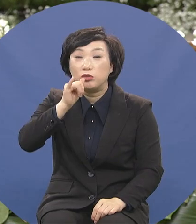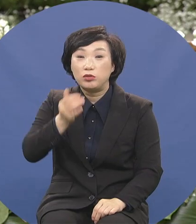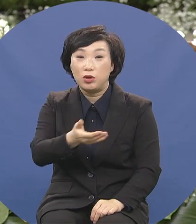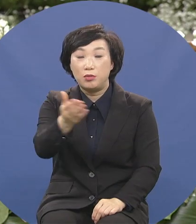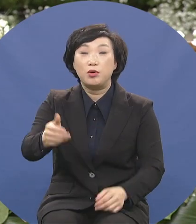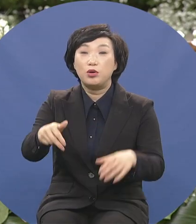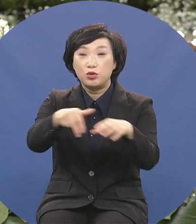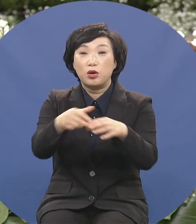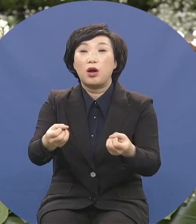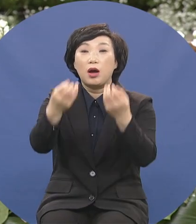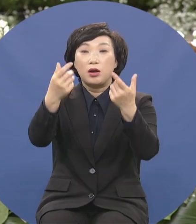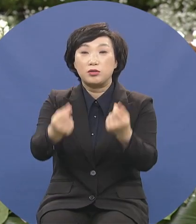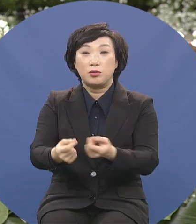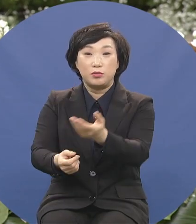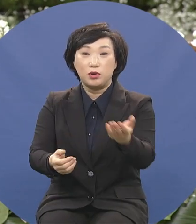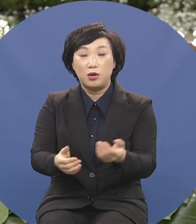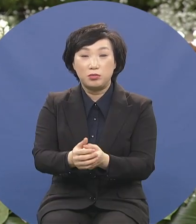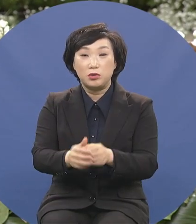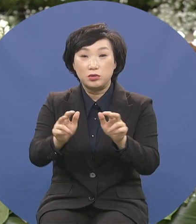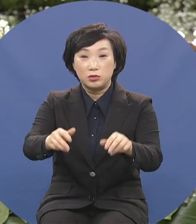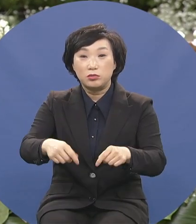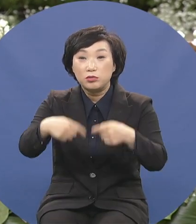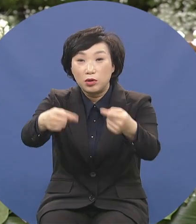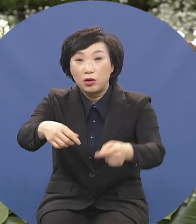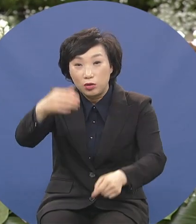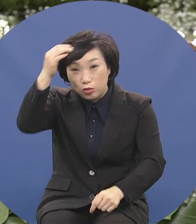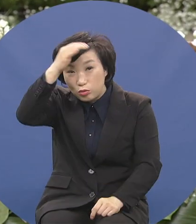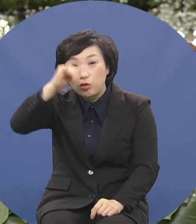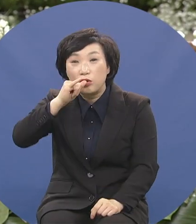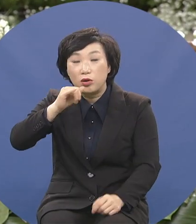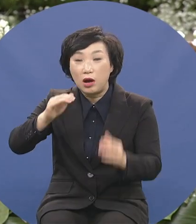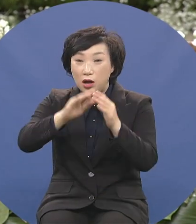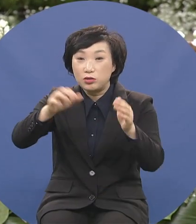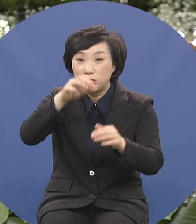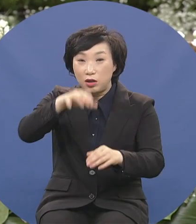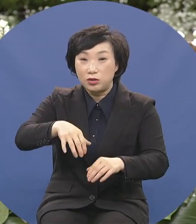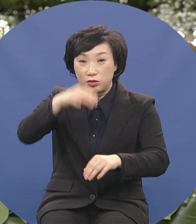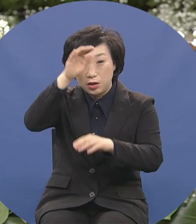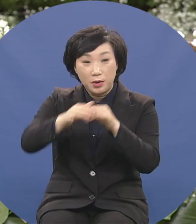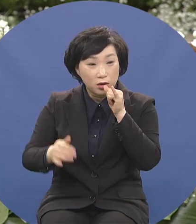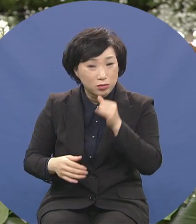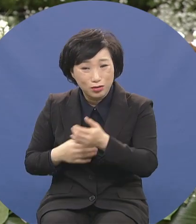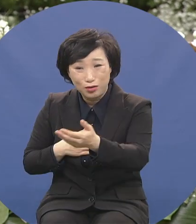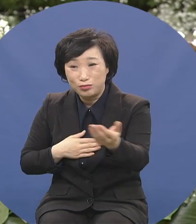종교적 행사같이 지금 집에 앉아서 예배한다면